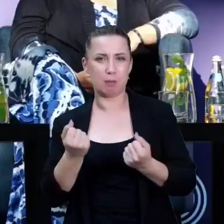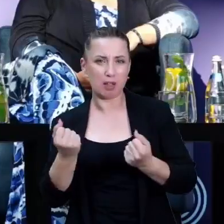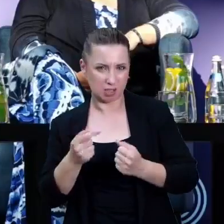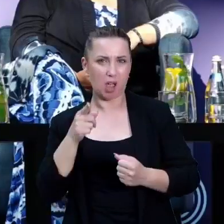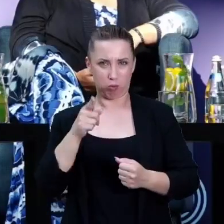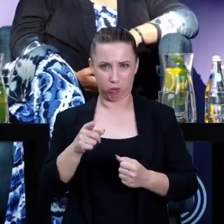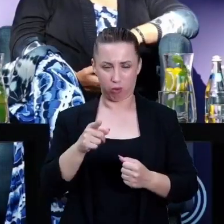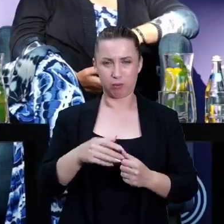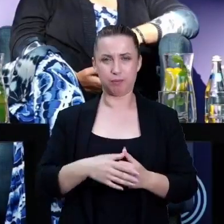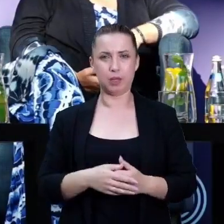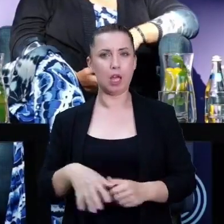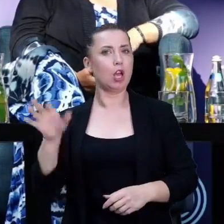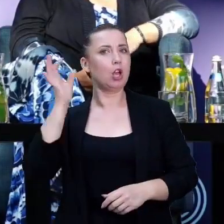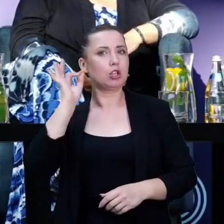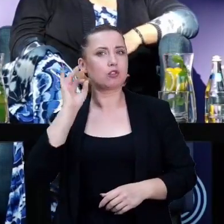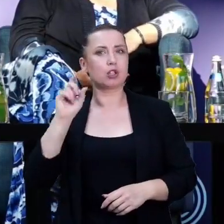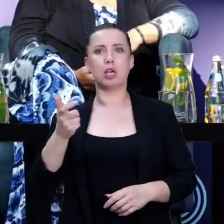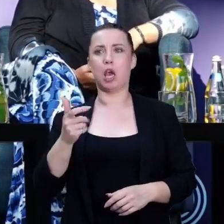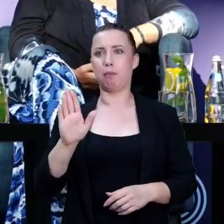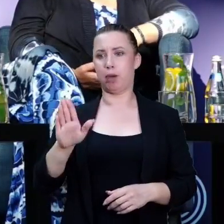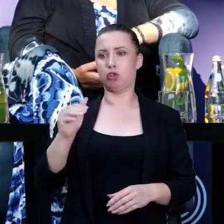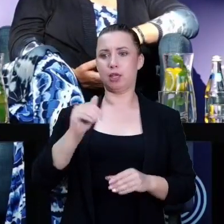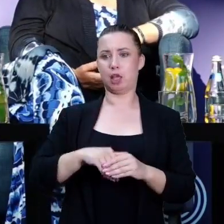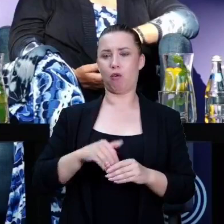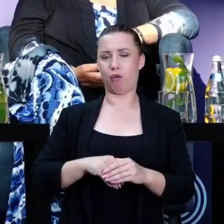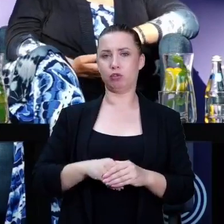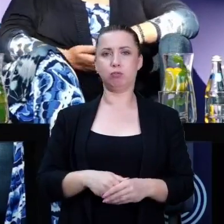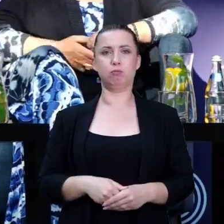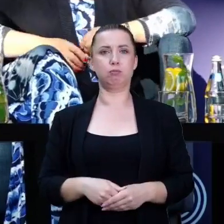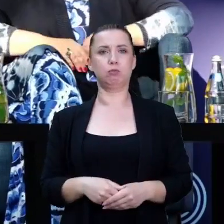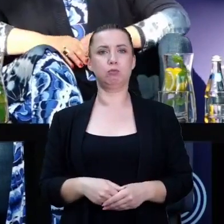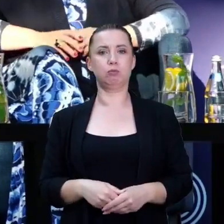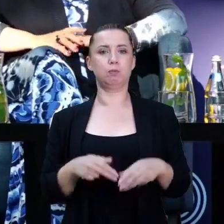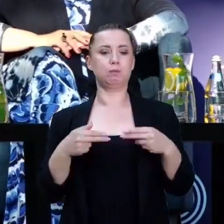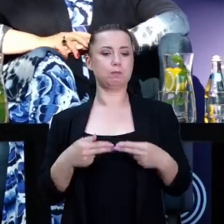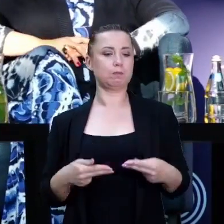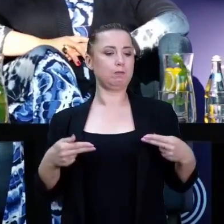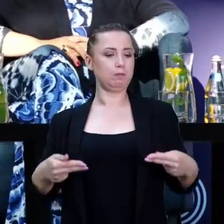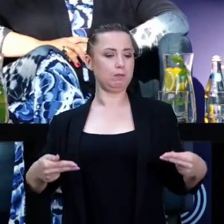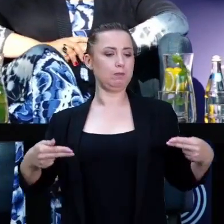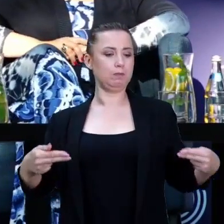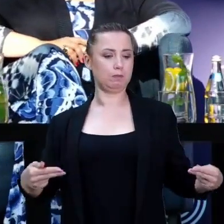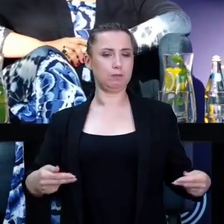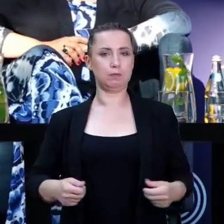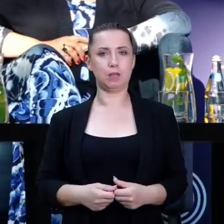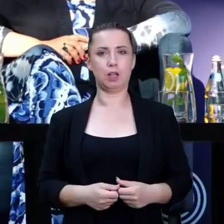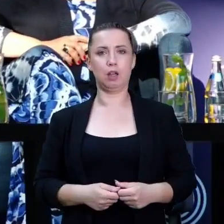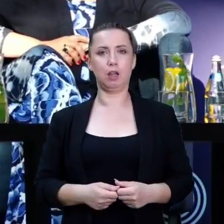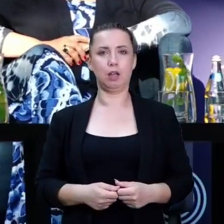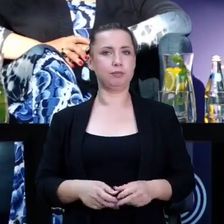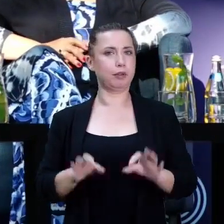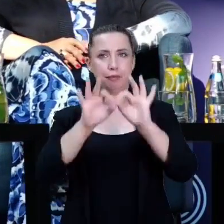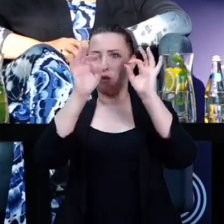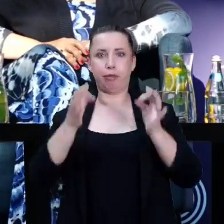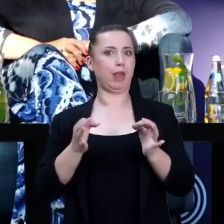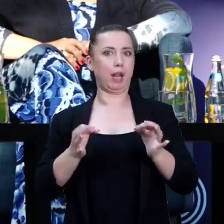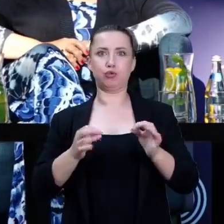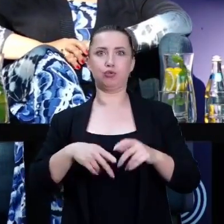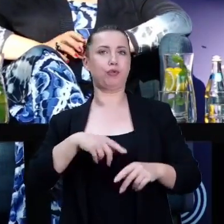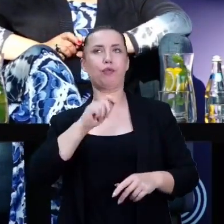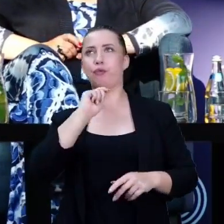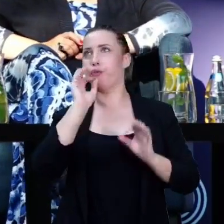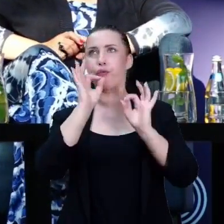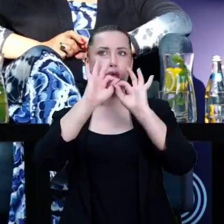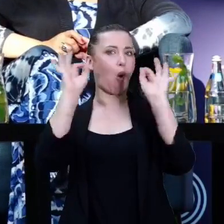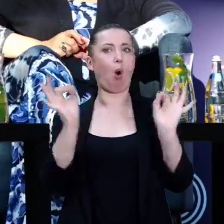prawda. Dziewczyna ma się zachowywać zgodnie, no teraz to już w ogóle zgodnie z cnotami niewieścimi, prawda,